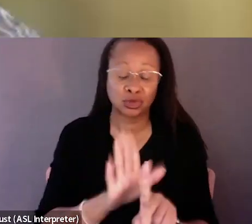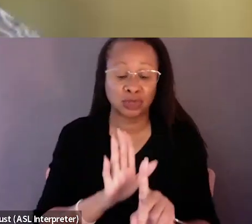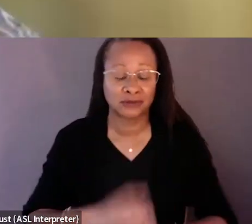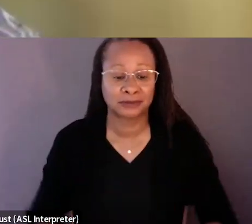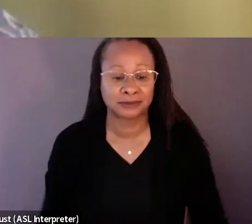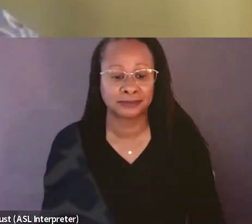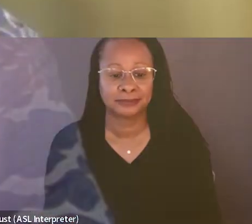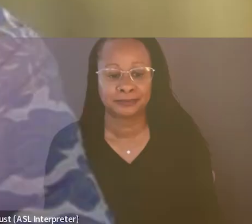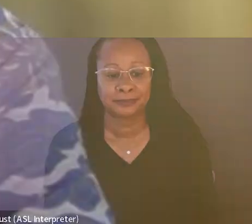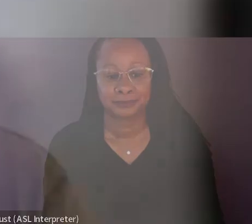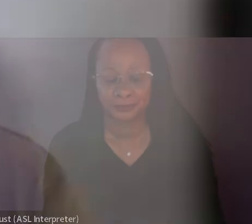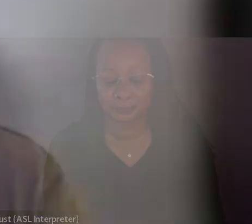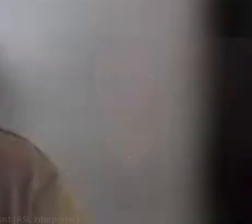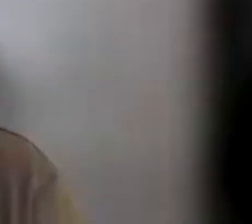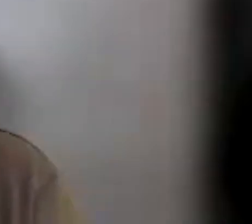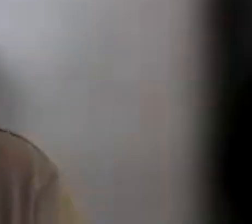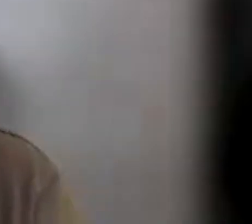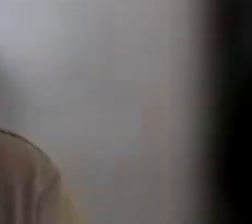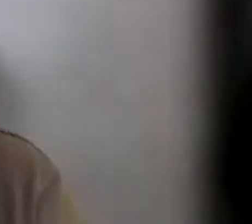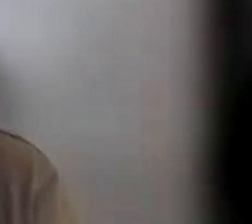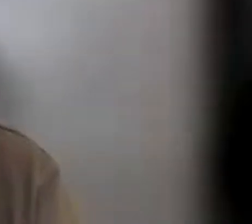你帮我翻译一 这个 下好了。 是好啊，这个就是说，